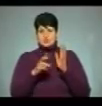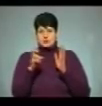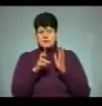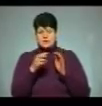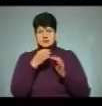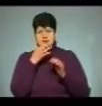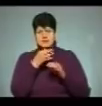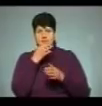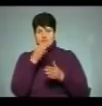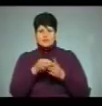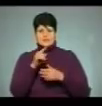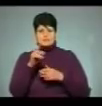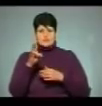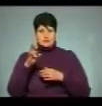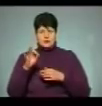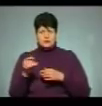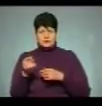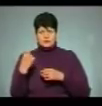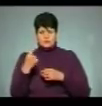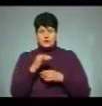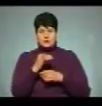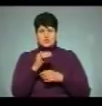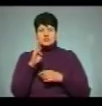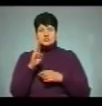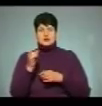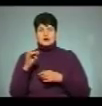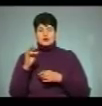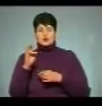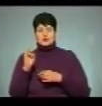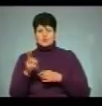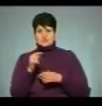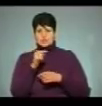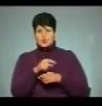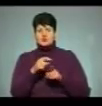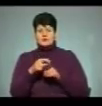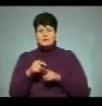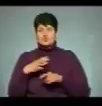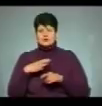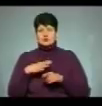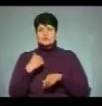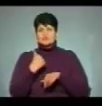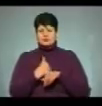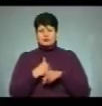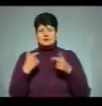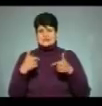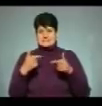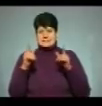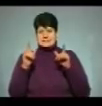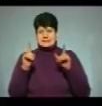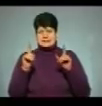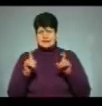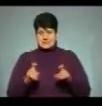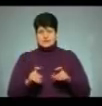Повідомив відповідальний за ЗНО на Тернопільщині Юрій Шайнюк. За його словами, очікують, що на основну сесію тестування в області